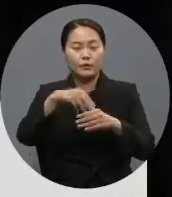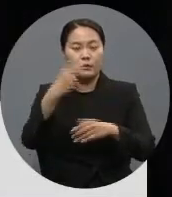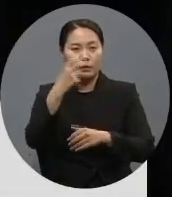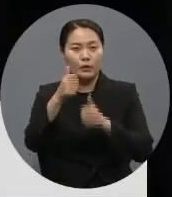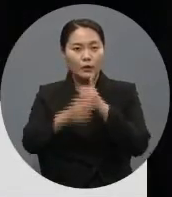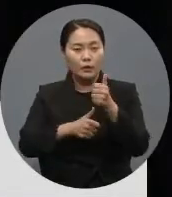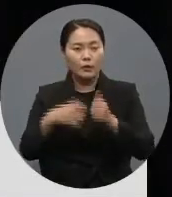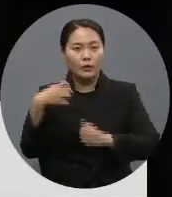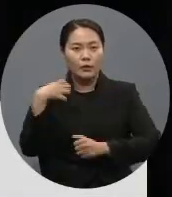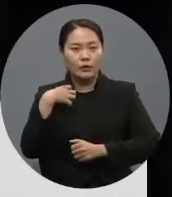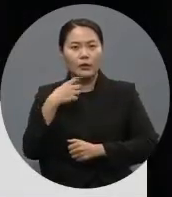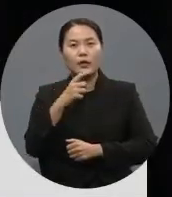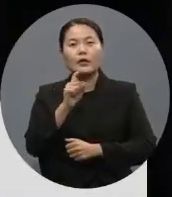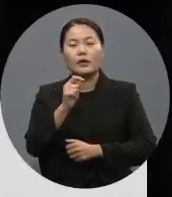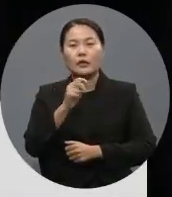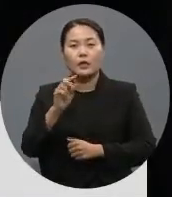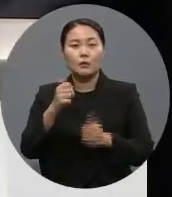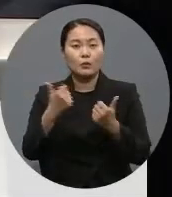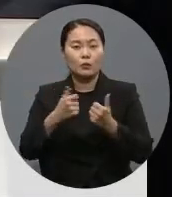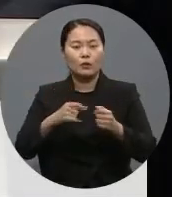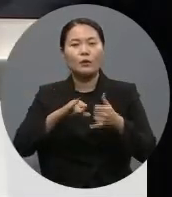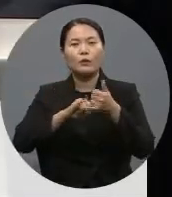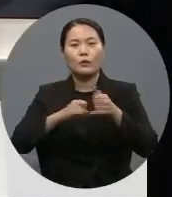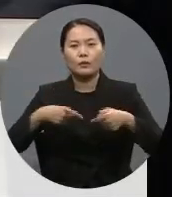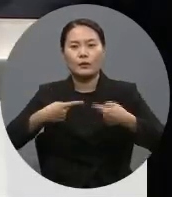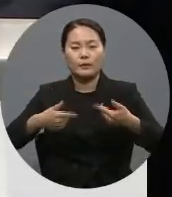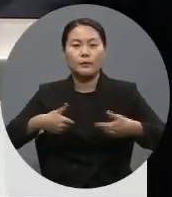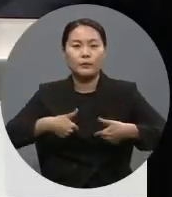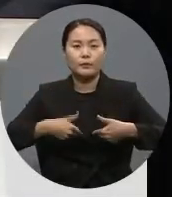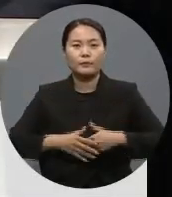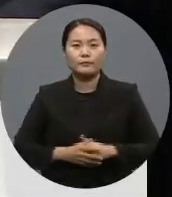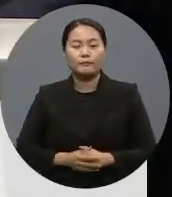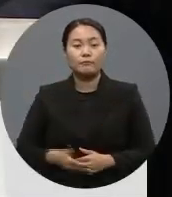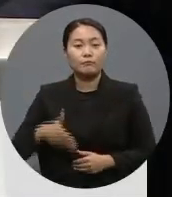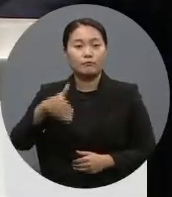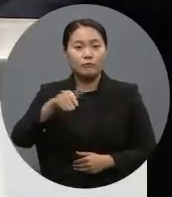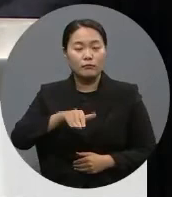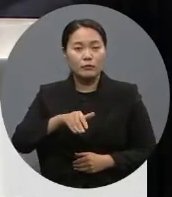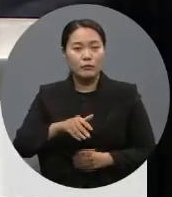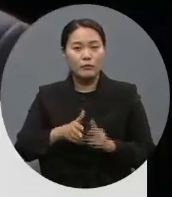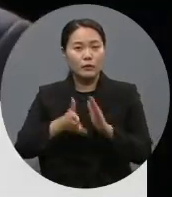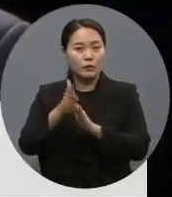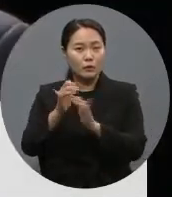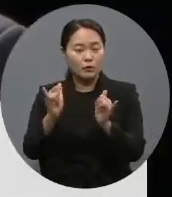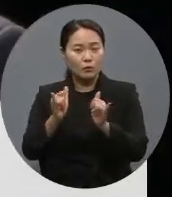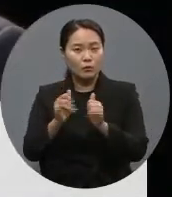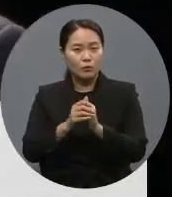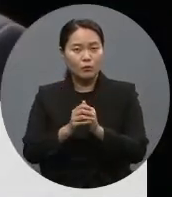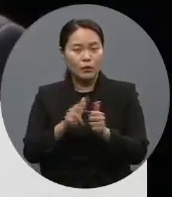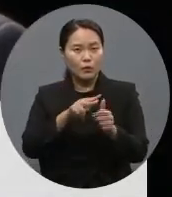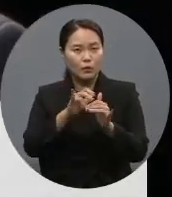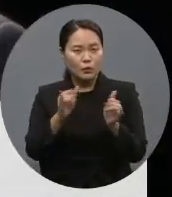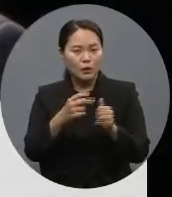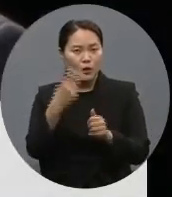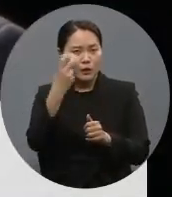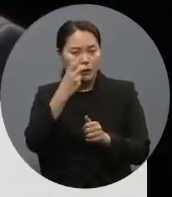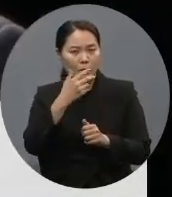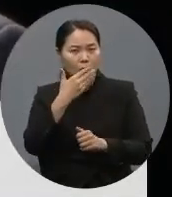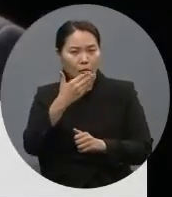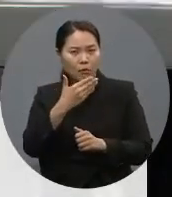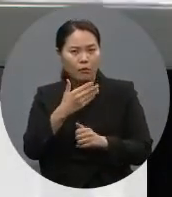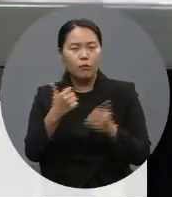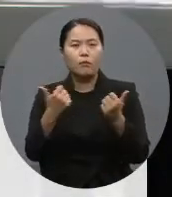라는 상도 방송 토론 의 의 부족으로 참석해야 합니다 하지만 유권자들이 포자를 입체적으로 살펴볼 수 있는